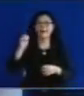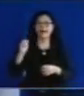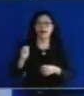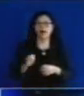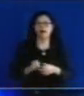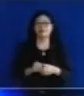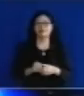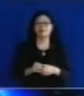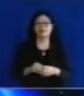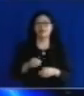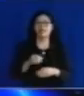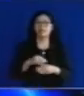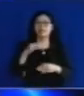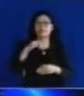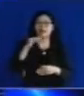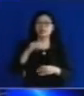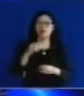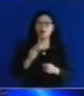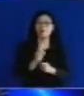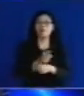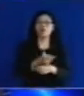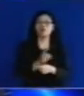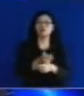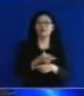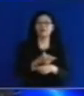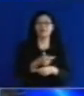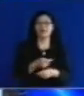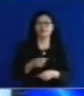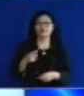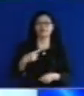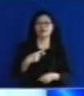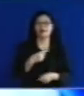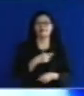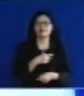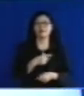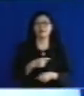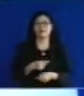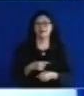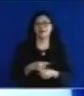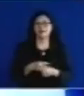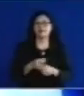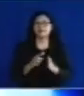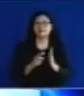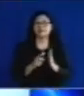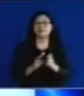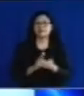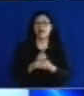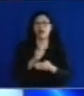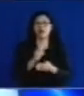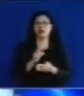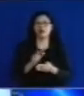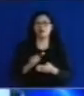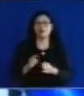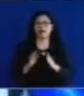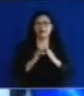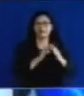sekarang ini adalah di tingkat produktivitas. Oleh karena itu tadi kami tadi bicara perangkat desa, ya, maka ulu-ulu ya